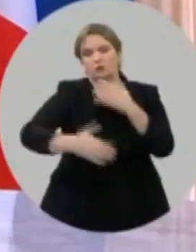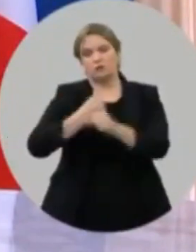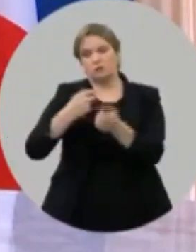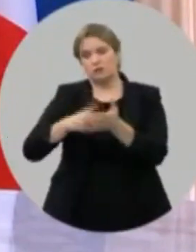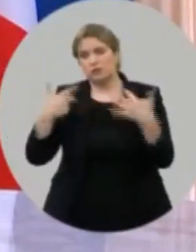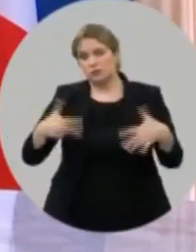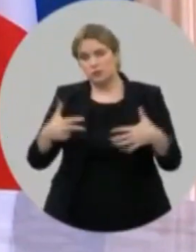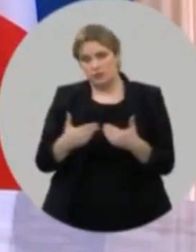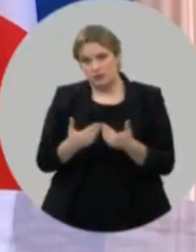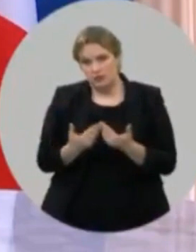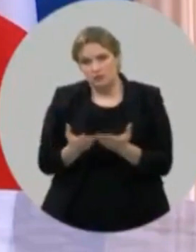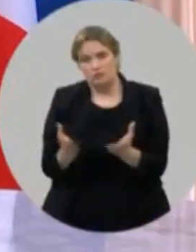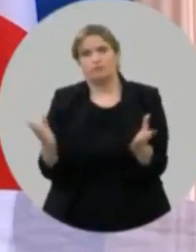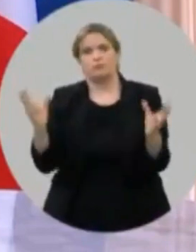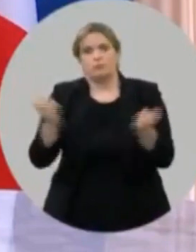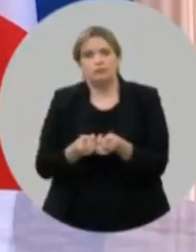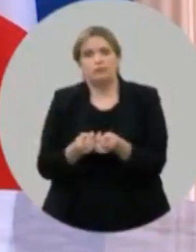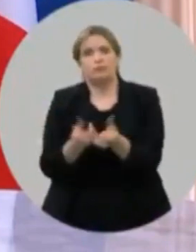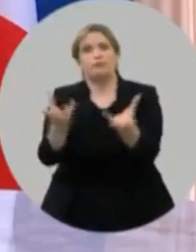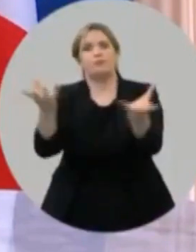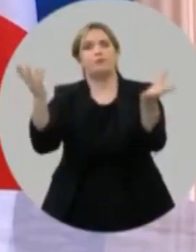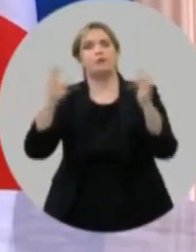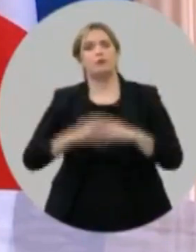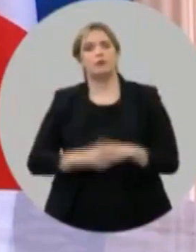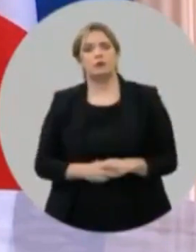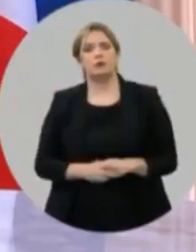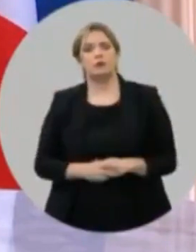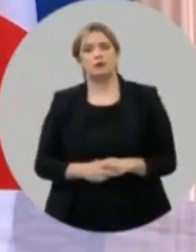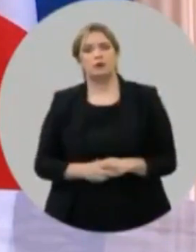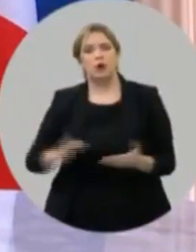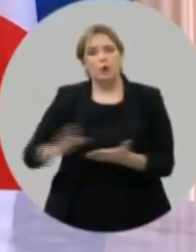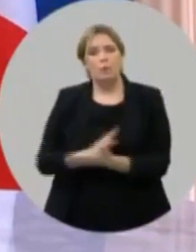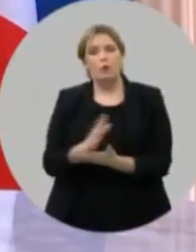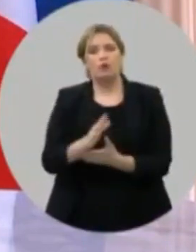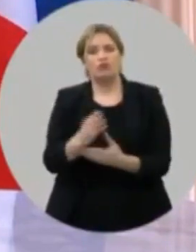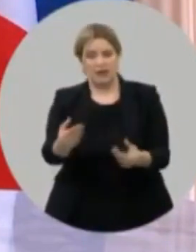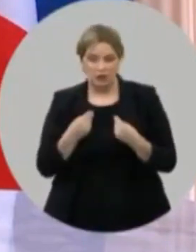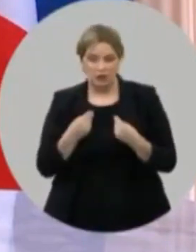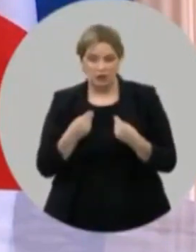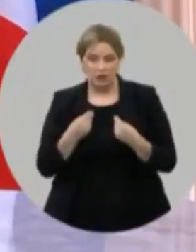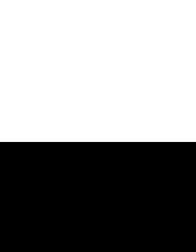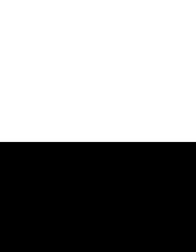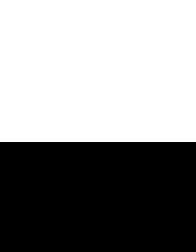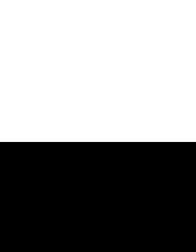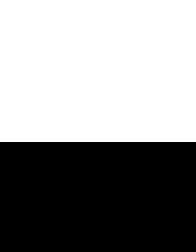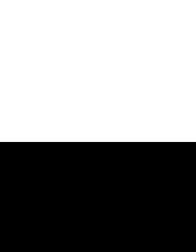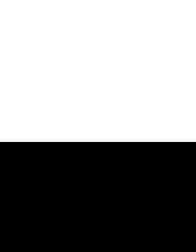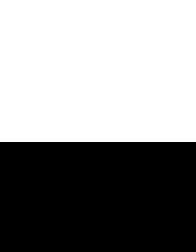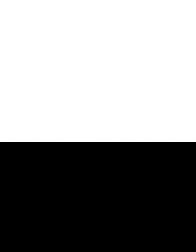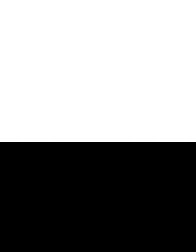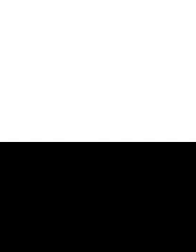s'ouvre. C'est celui qui doit inspirer notre politique de santé.